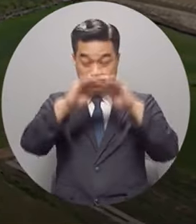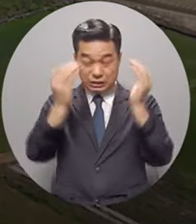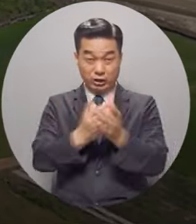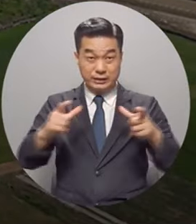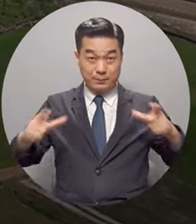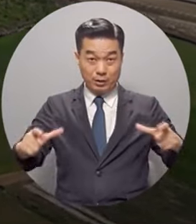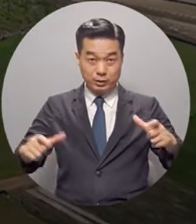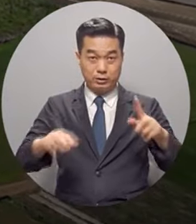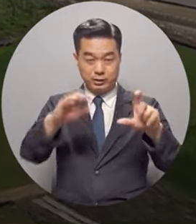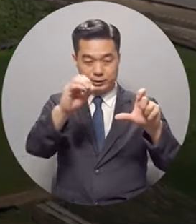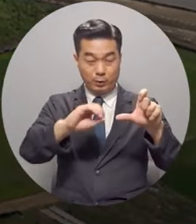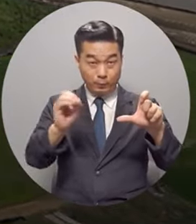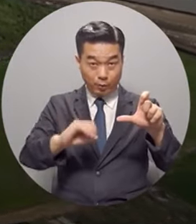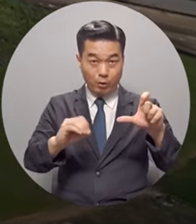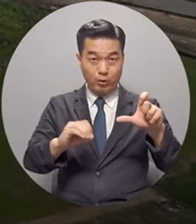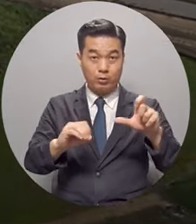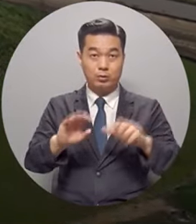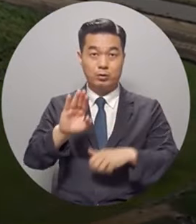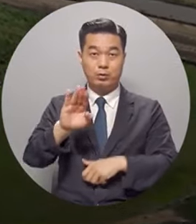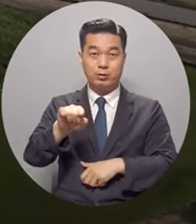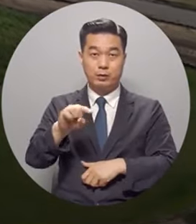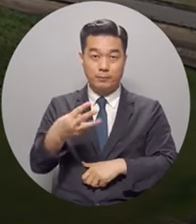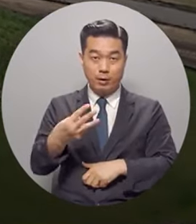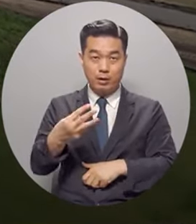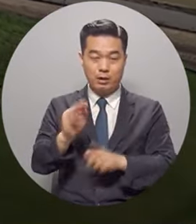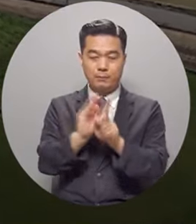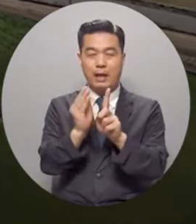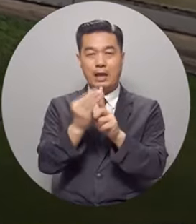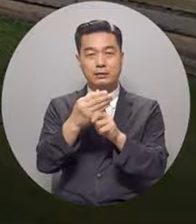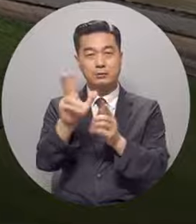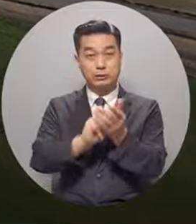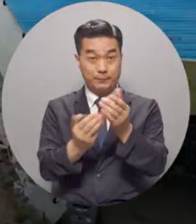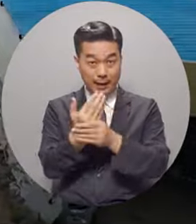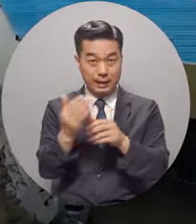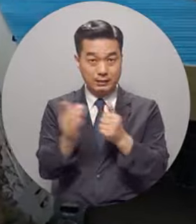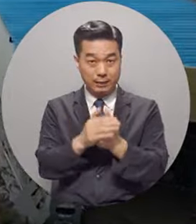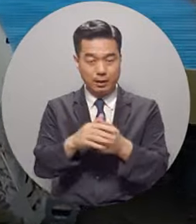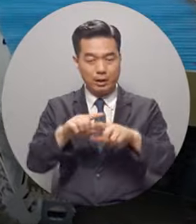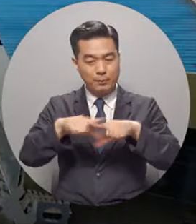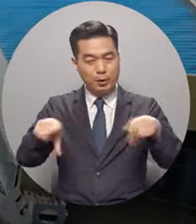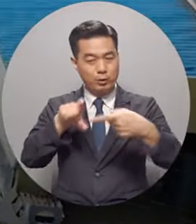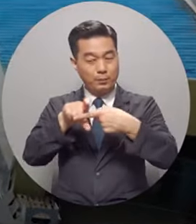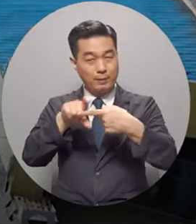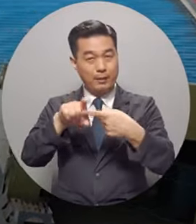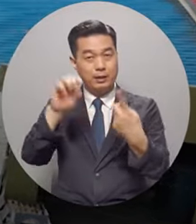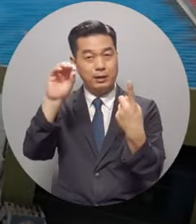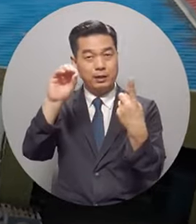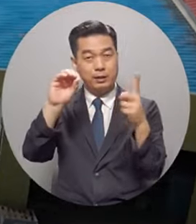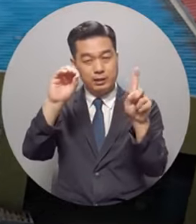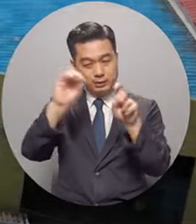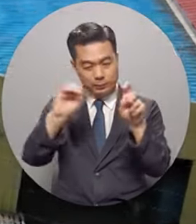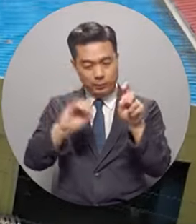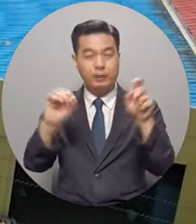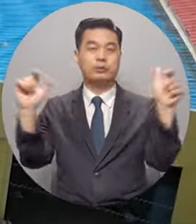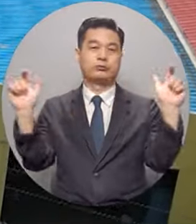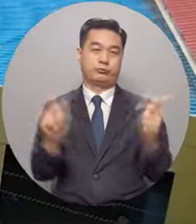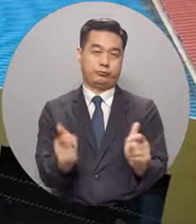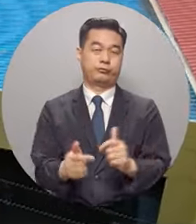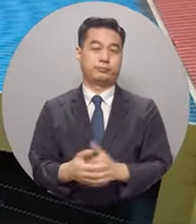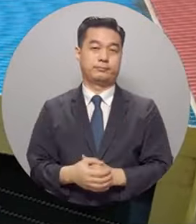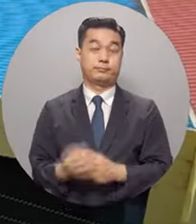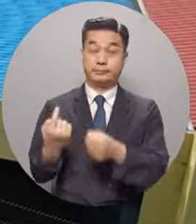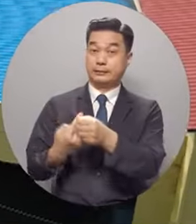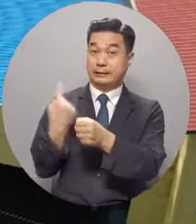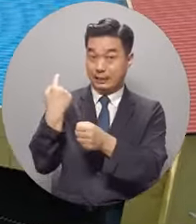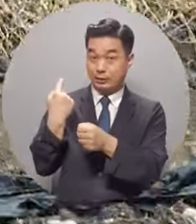15% 벌만의 피해가 발생했고 마늘 생산량도 평년 대비 10% 줄었습니다 지난해